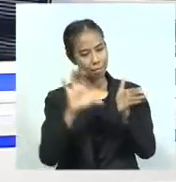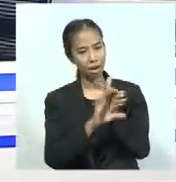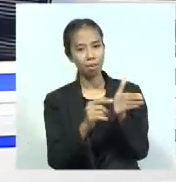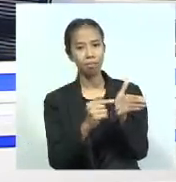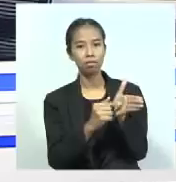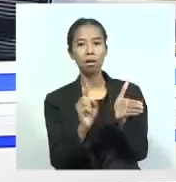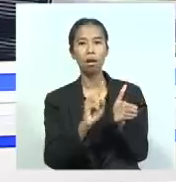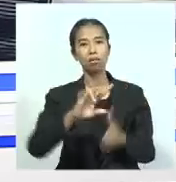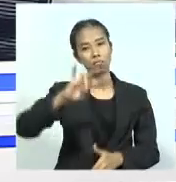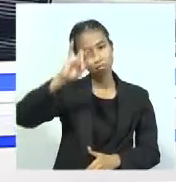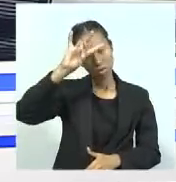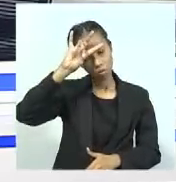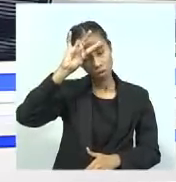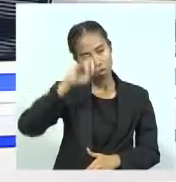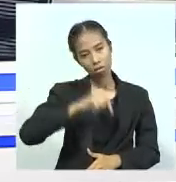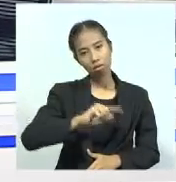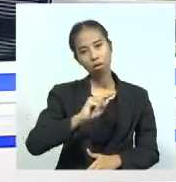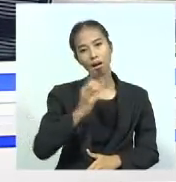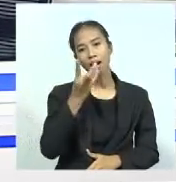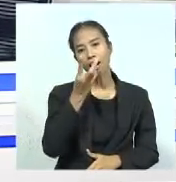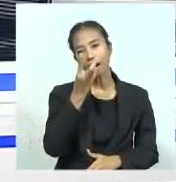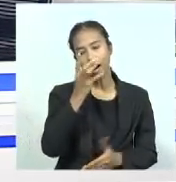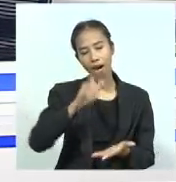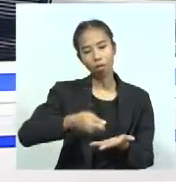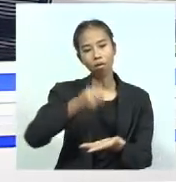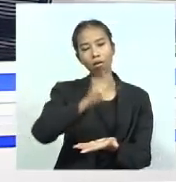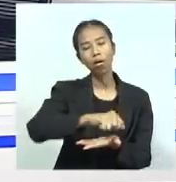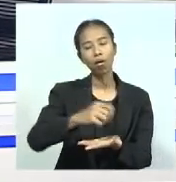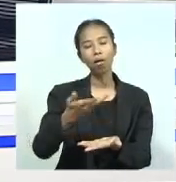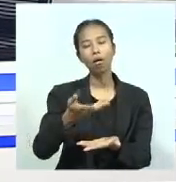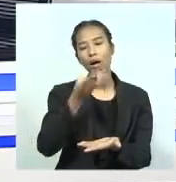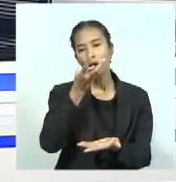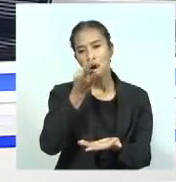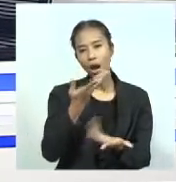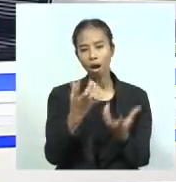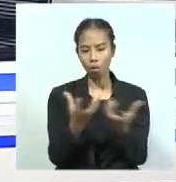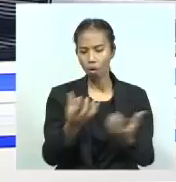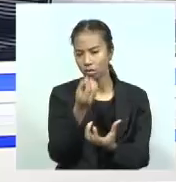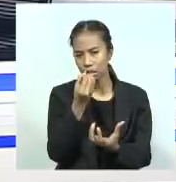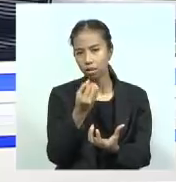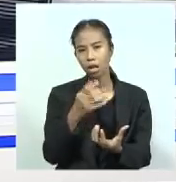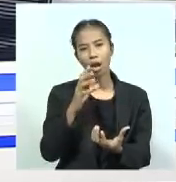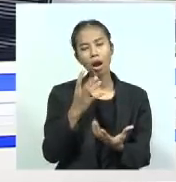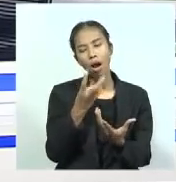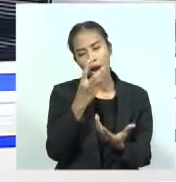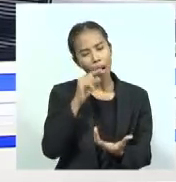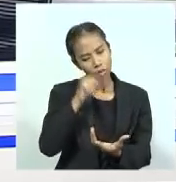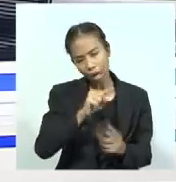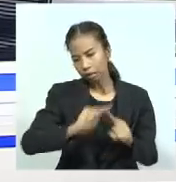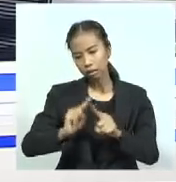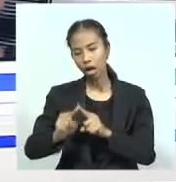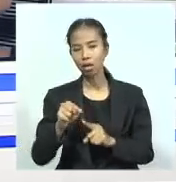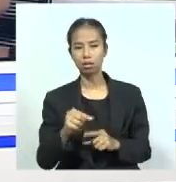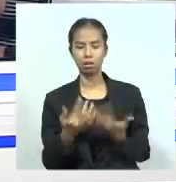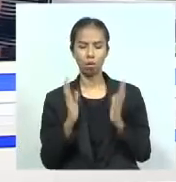าจากนี้ไป 7-Eleven เขาจะขายข้าวราดแกงแล้ว ขายอาหารตามสั่ง ขายอาหารตามสั่งต่างๆเหล่านี้นะคะ